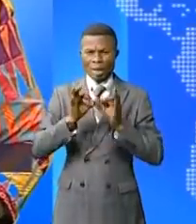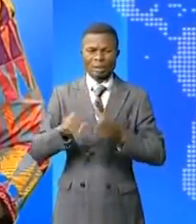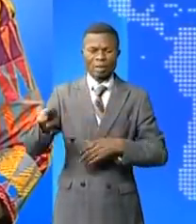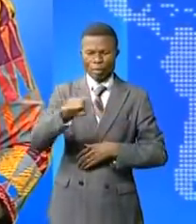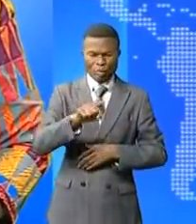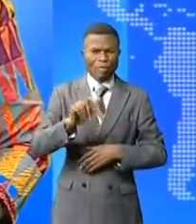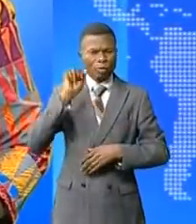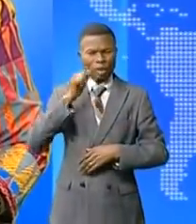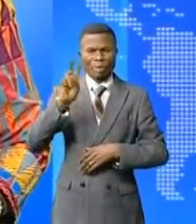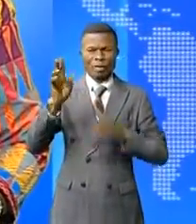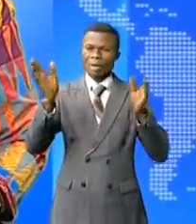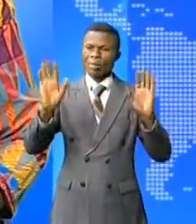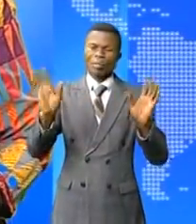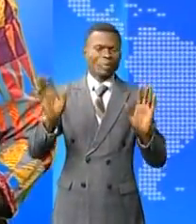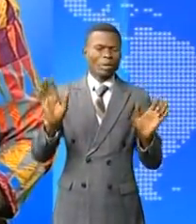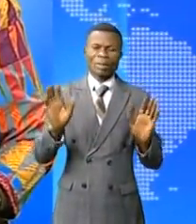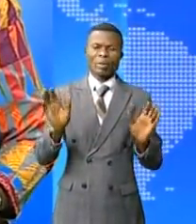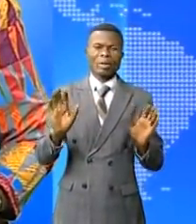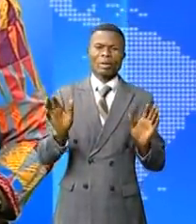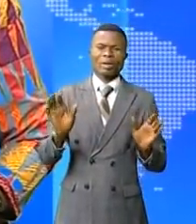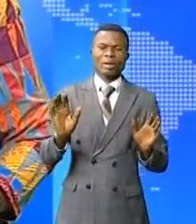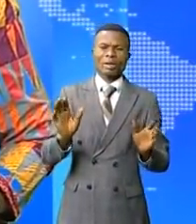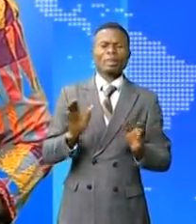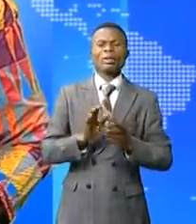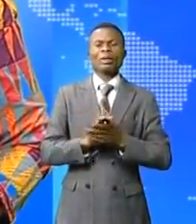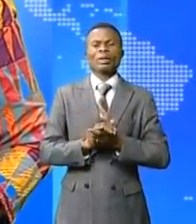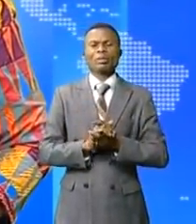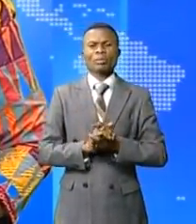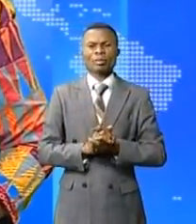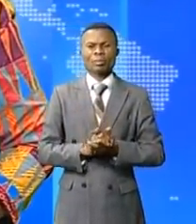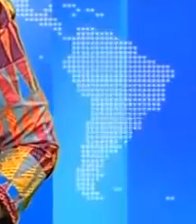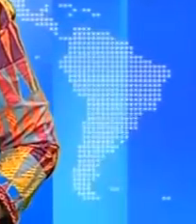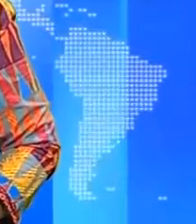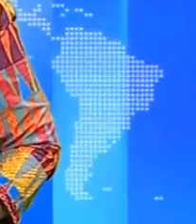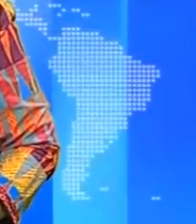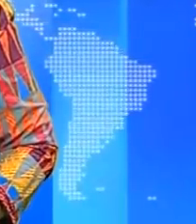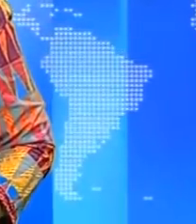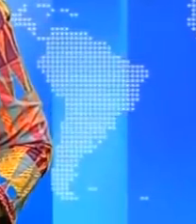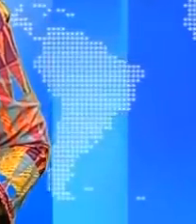grande édition du journal. Moi, je vous retrouve encore demain avec le même plaisir. Au revoir.